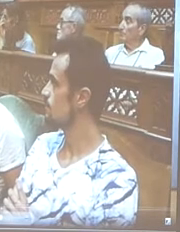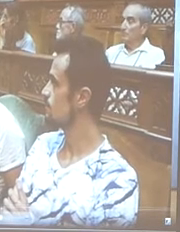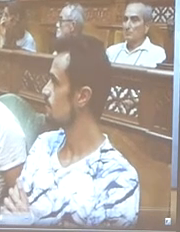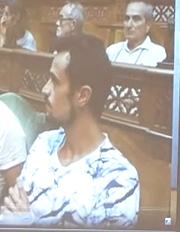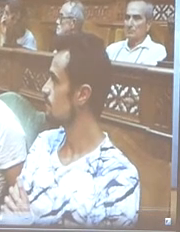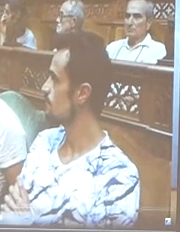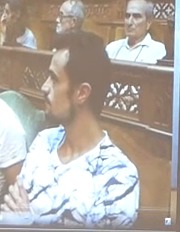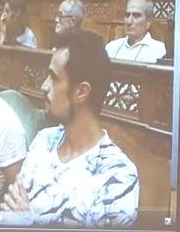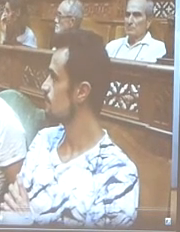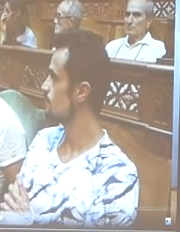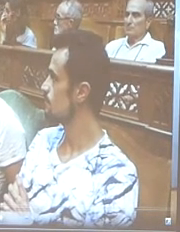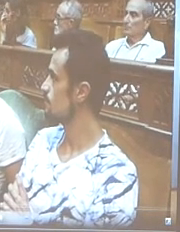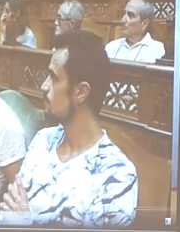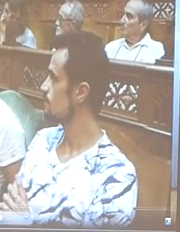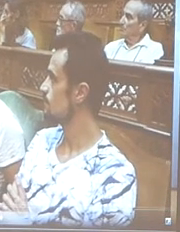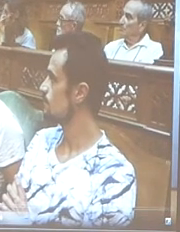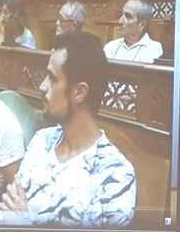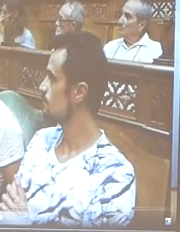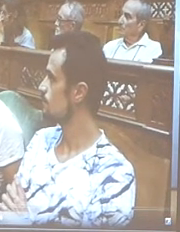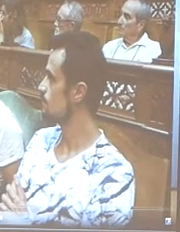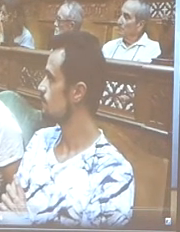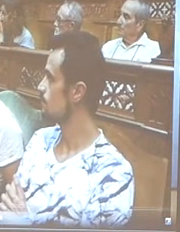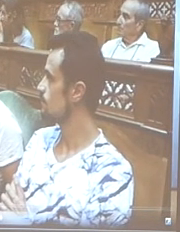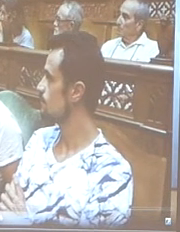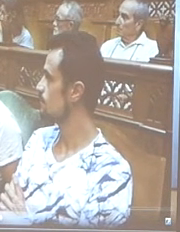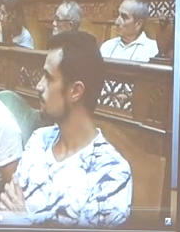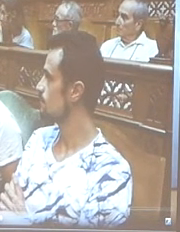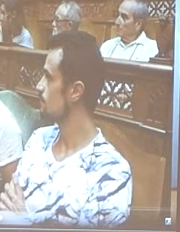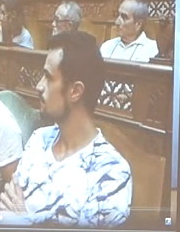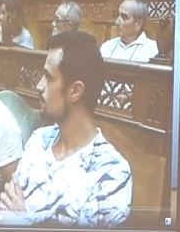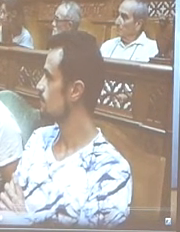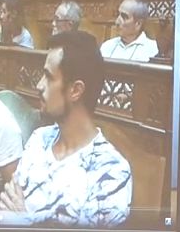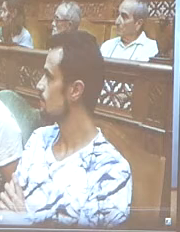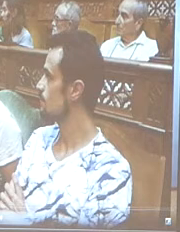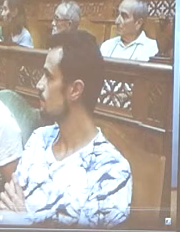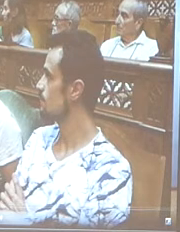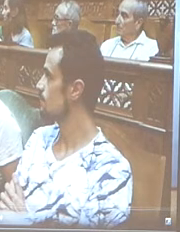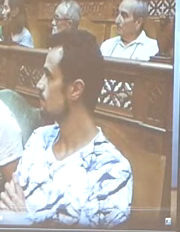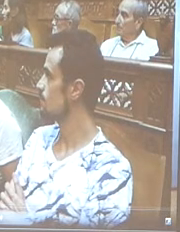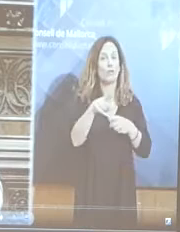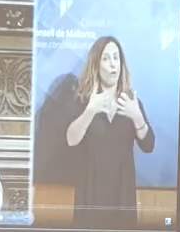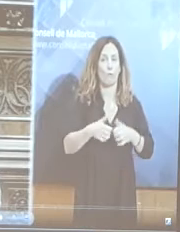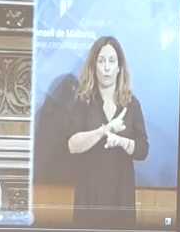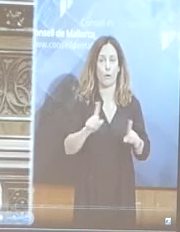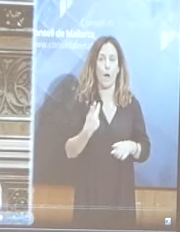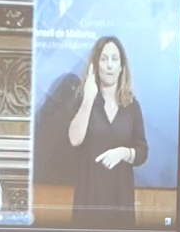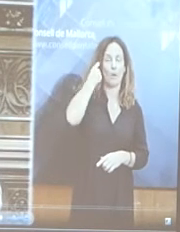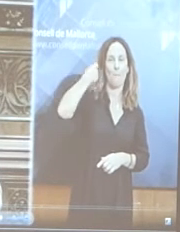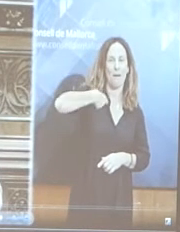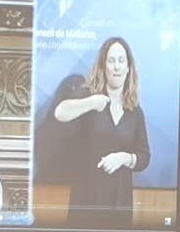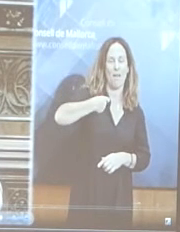tindríem 66.000 milions d'euros més. I tampoc funciona la pensió privada i